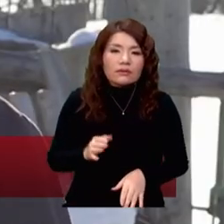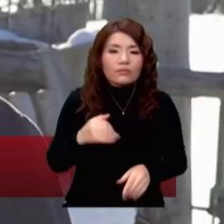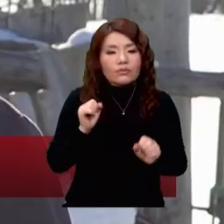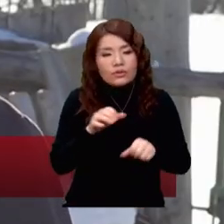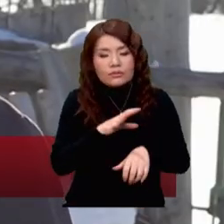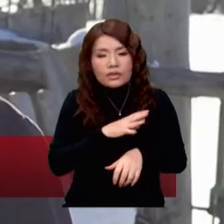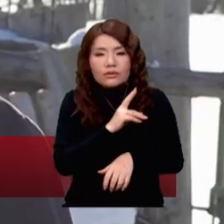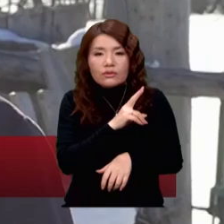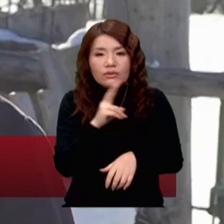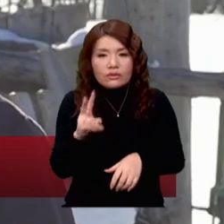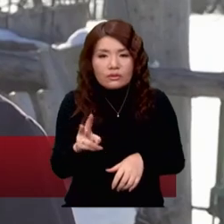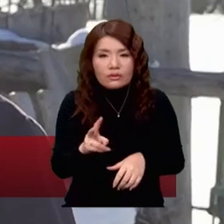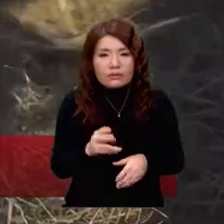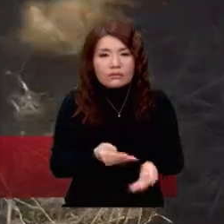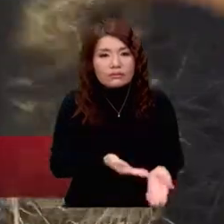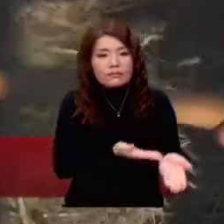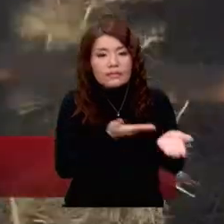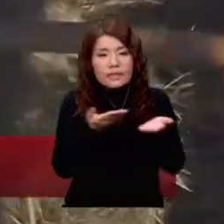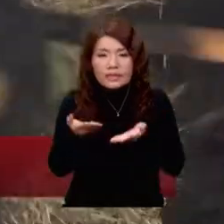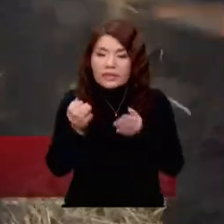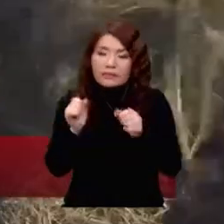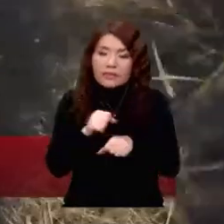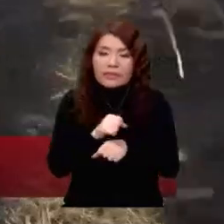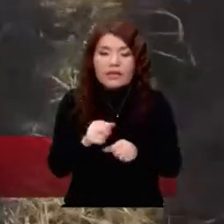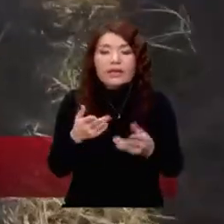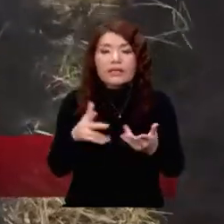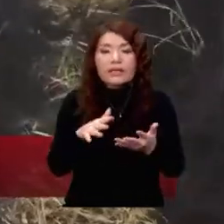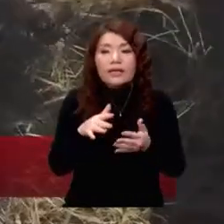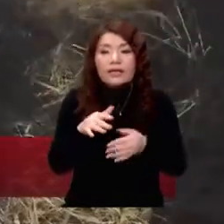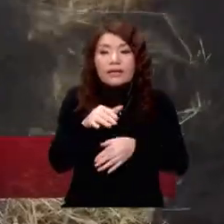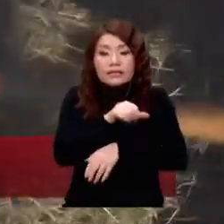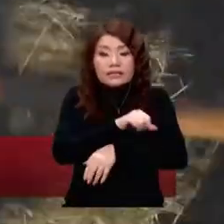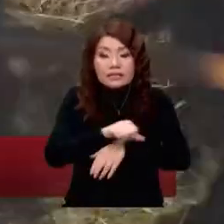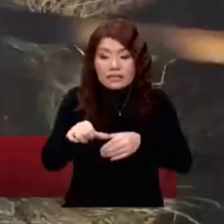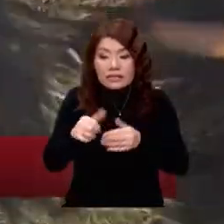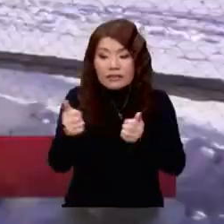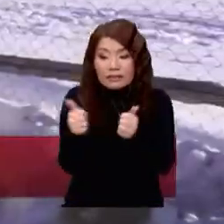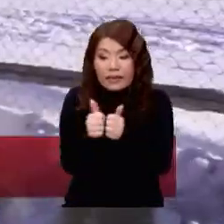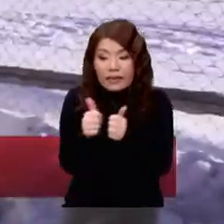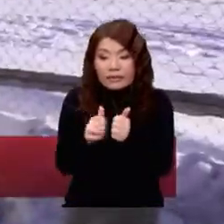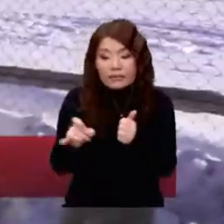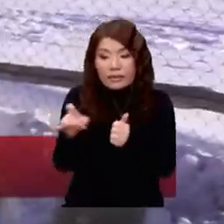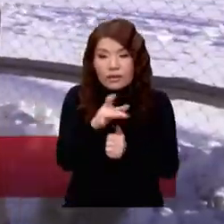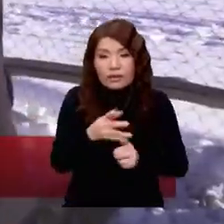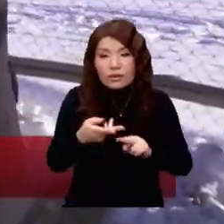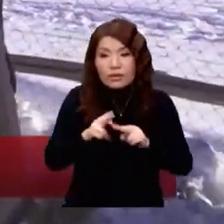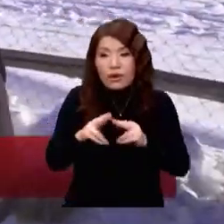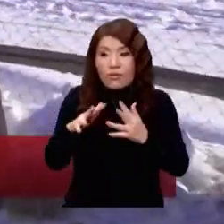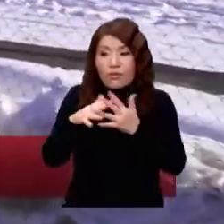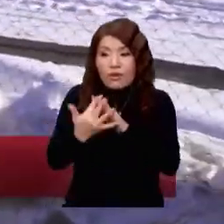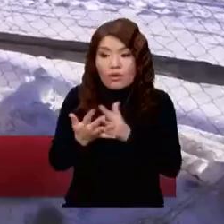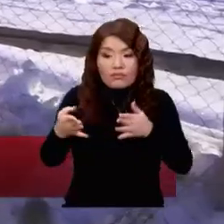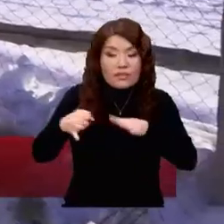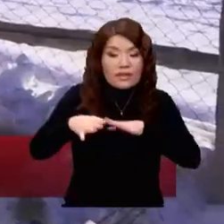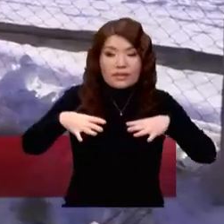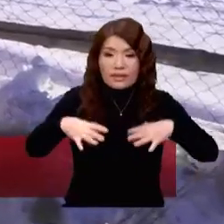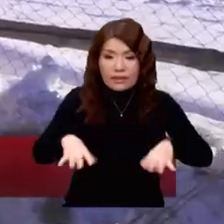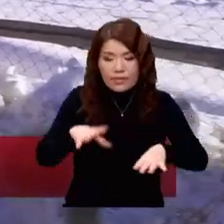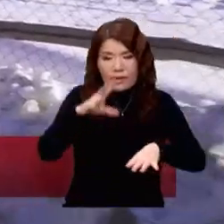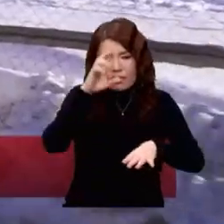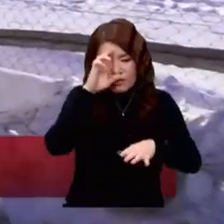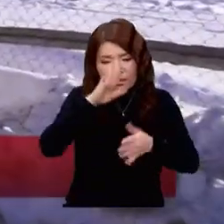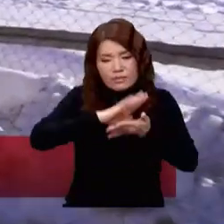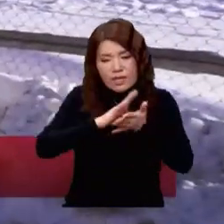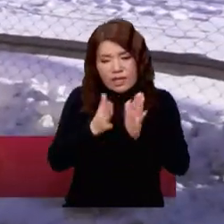кісілер, нелер әкелуге болмайды ма? Шекараға жақын жердегі елдің бәрінің көкейінде осы сұрақ. Ауыл жойылмас үшін үкімет жағдай жасаса екен